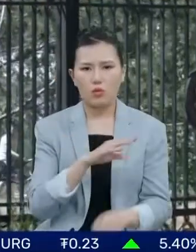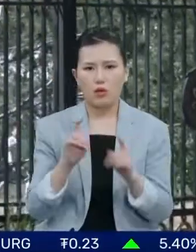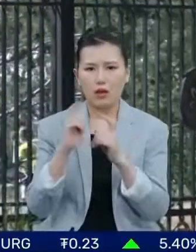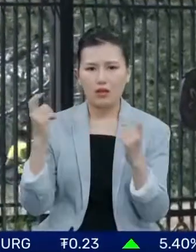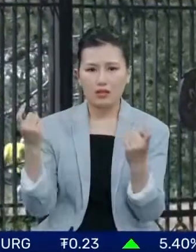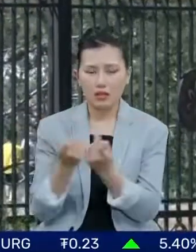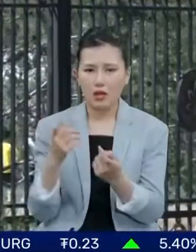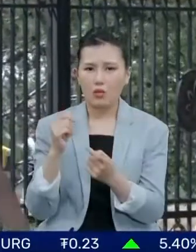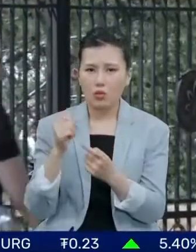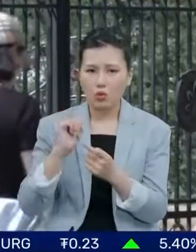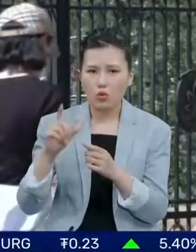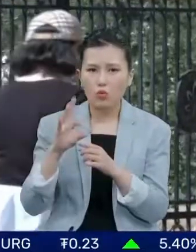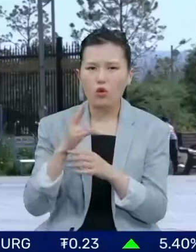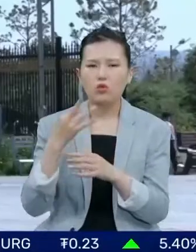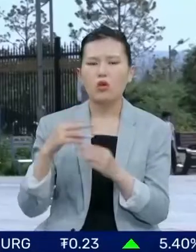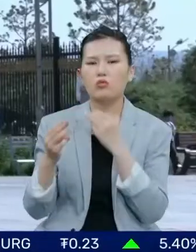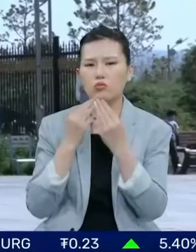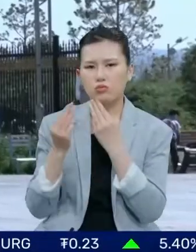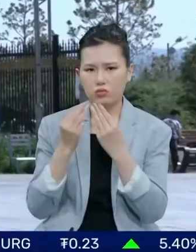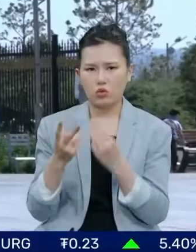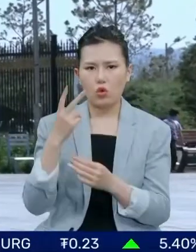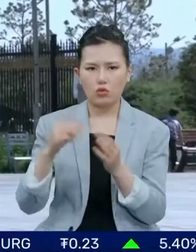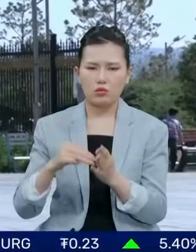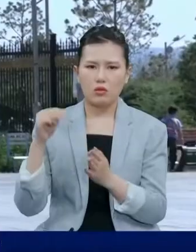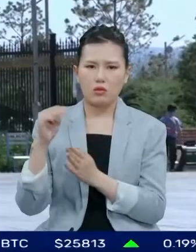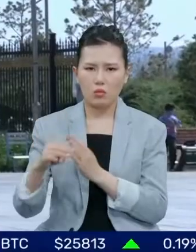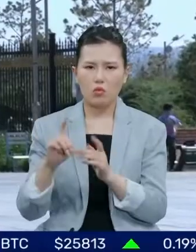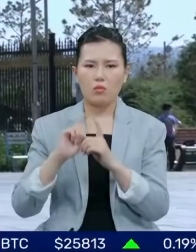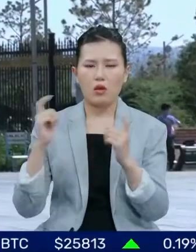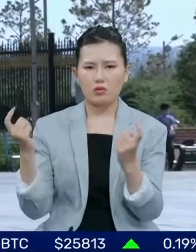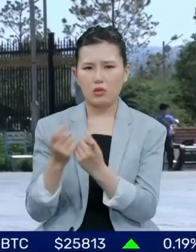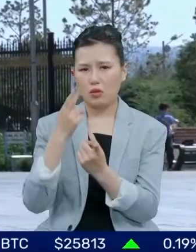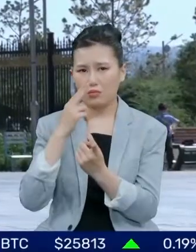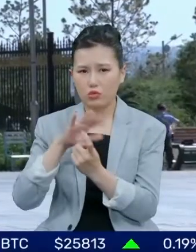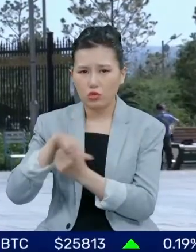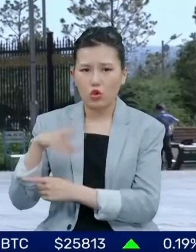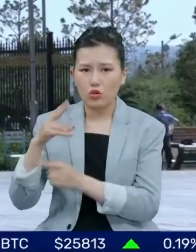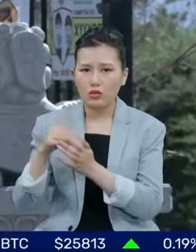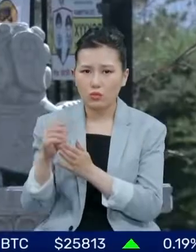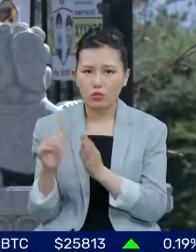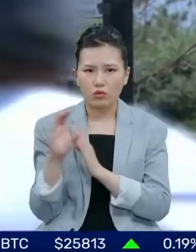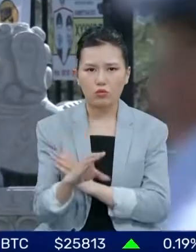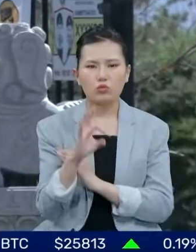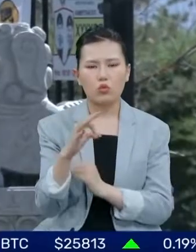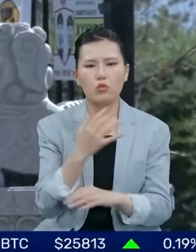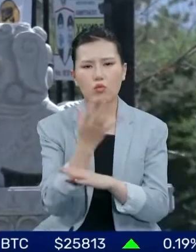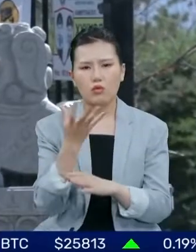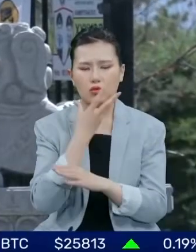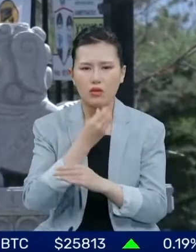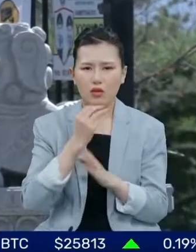тэрбум төгрөгөөр хашаа барихын оронд цэцэрлэгт хүрээлэн доторх орчинг илүү сайжруулах, ногоон байгууламжаа нэмэгдүүлэх нь зүйтэй гэж иргэд үзэж